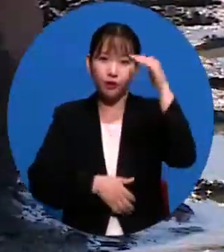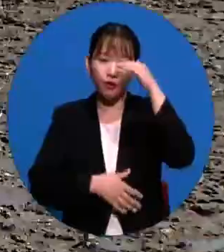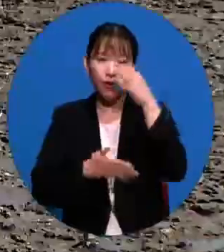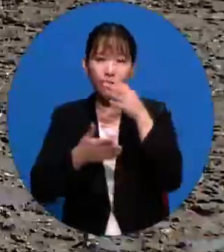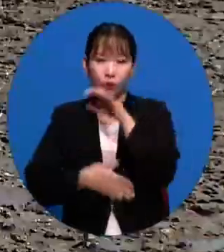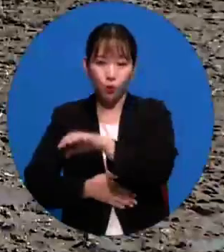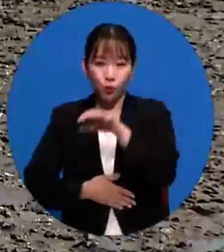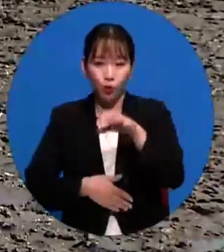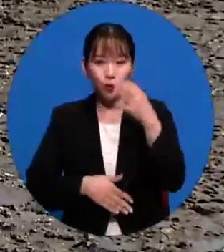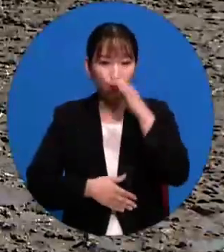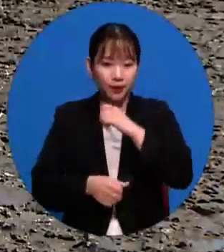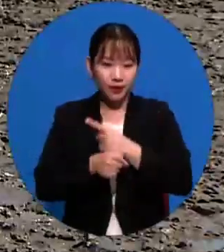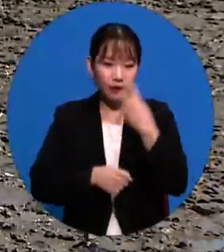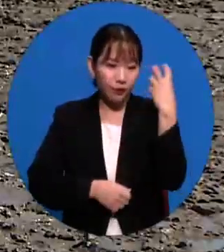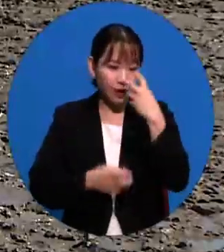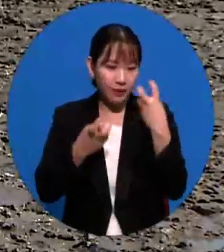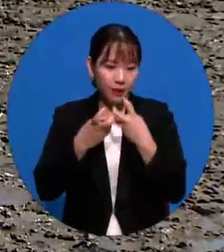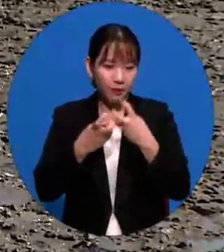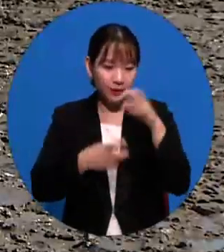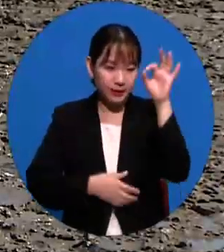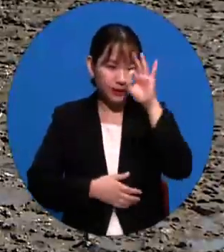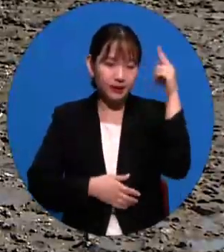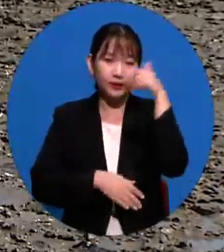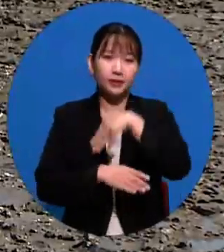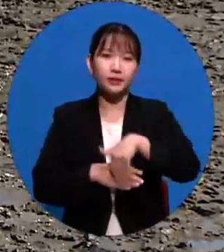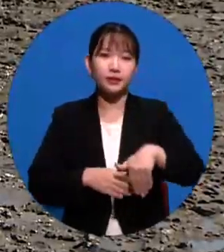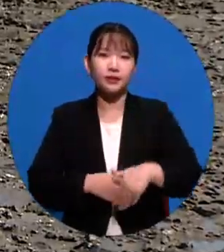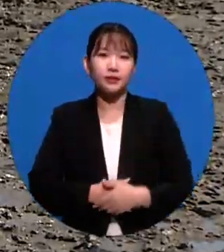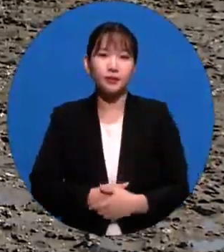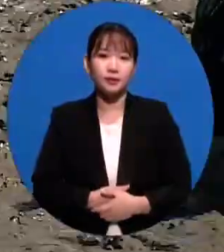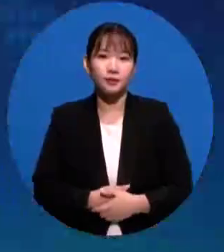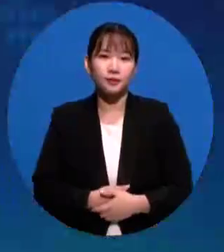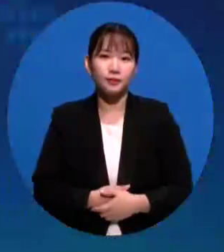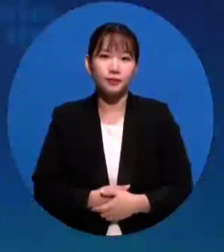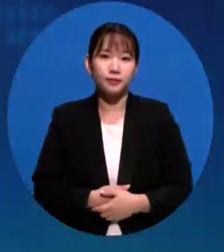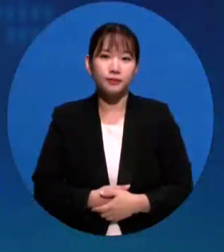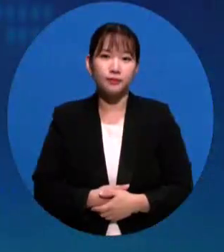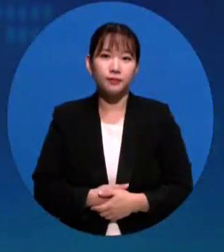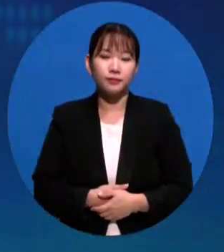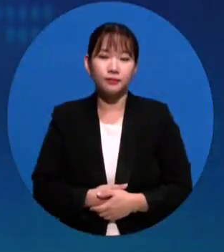관광자원의 효율적인 관리 방안을 모색할 방침입니다.